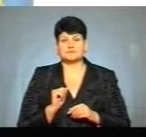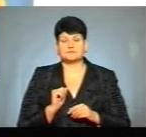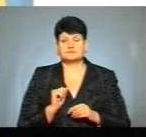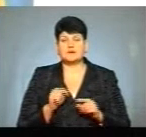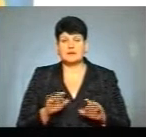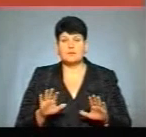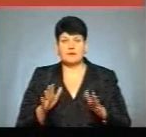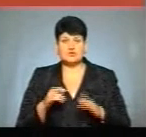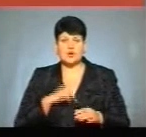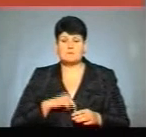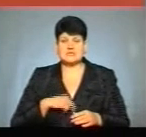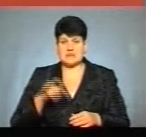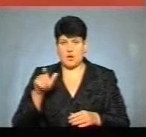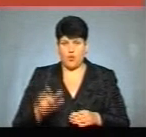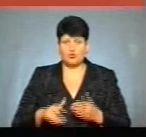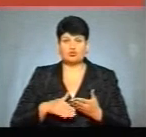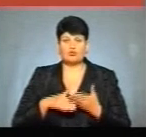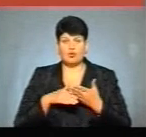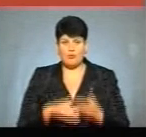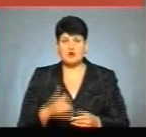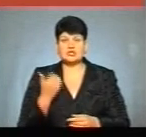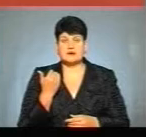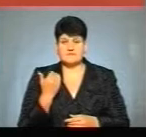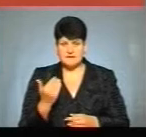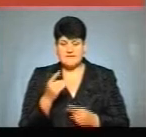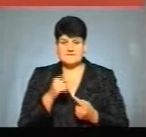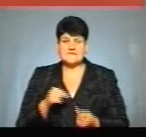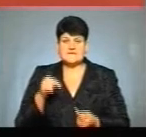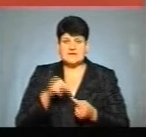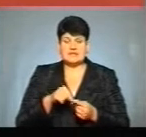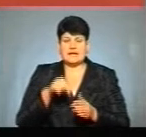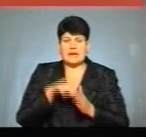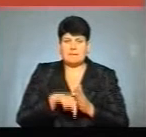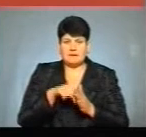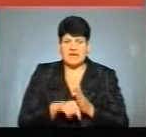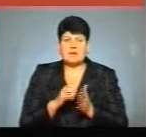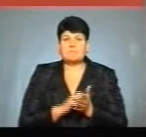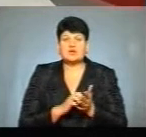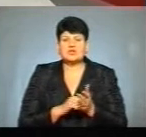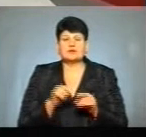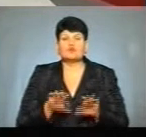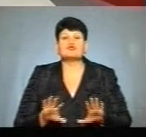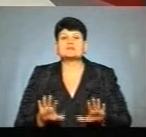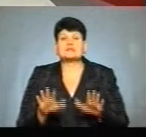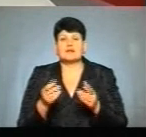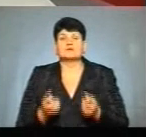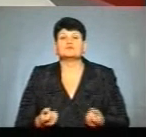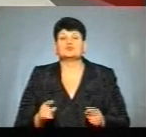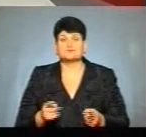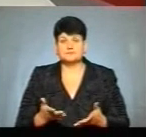такий момент, що психолог допоможе вам визначити глибинні причини цього, що так сталося.